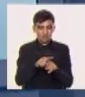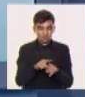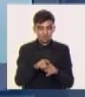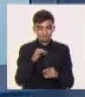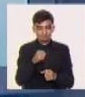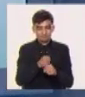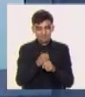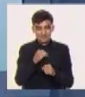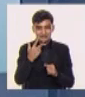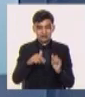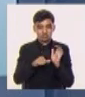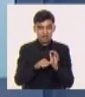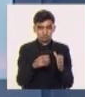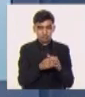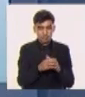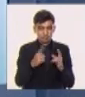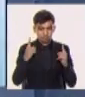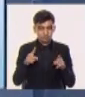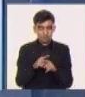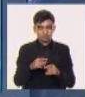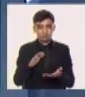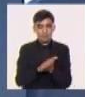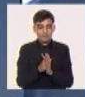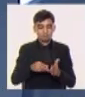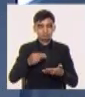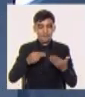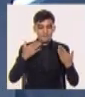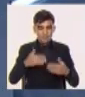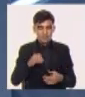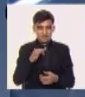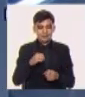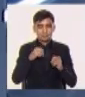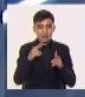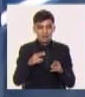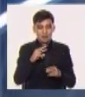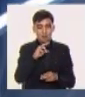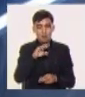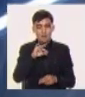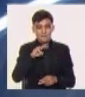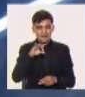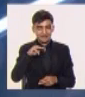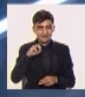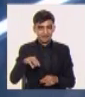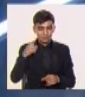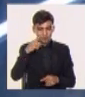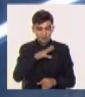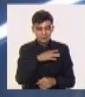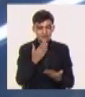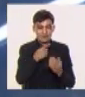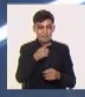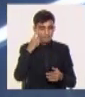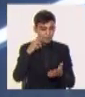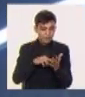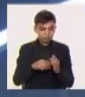ірі 36 компаниямен меморандумға отырып, индустриялық комитет құрды. Бұл комитеттің жобалары іске асса, мұнай газ